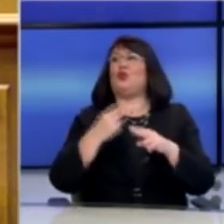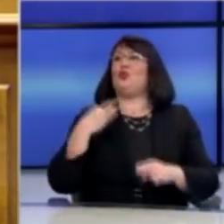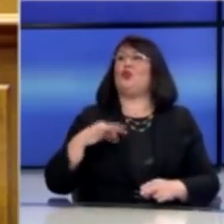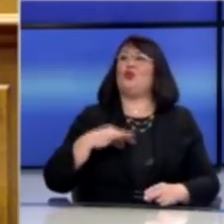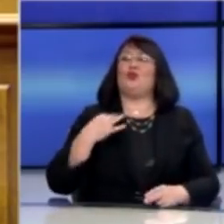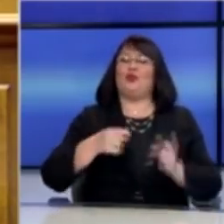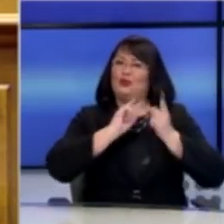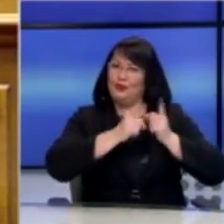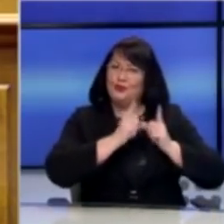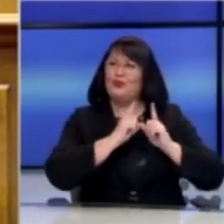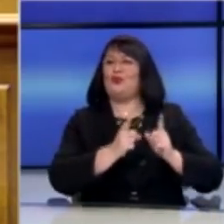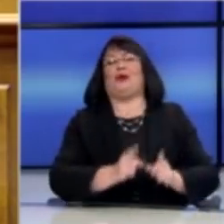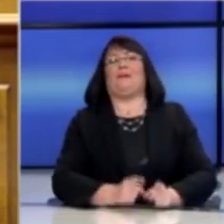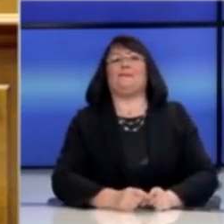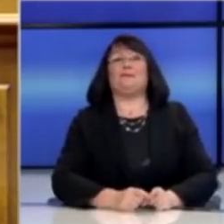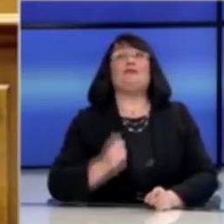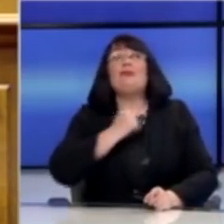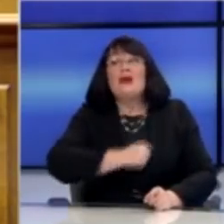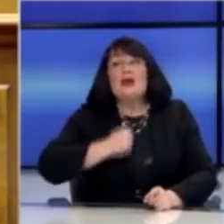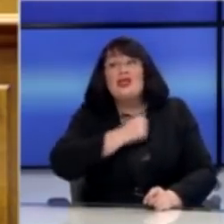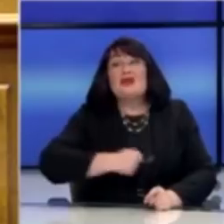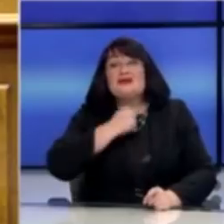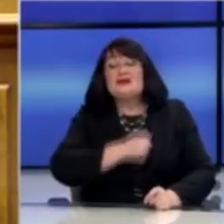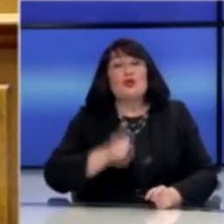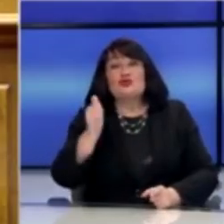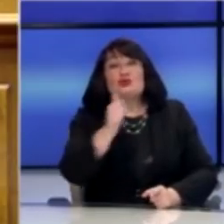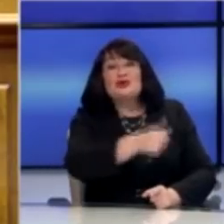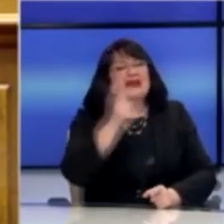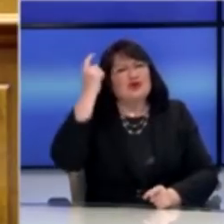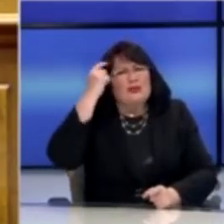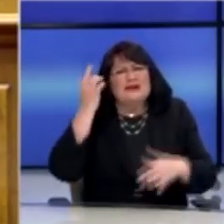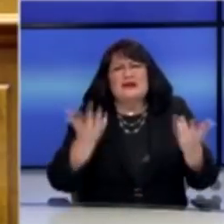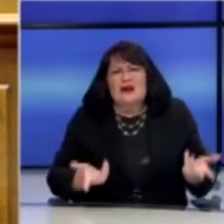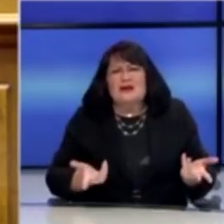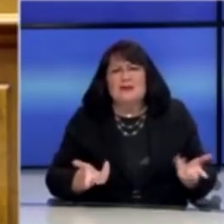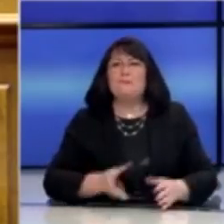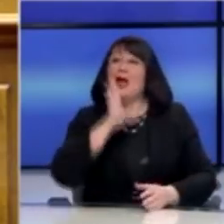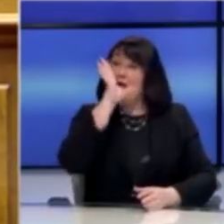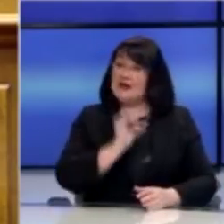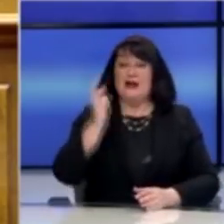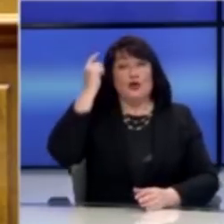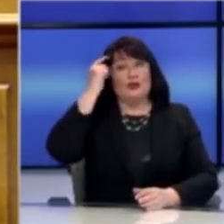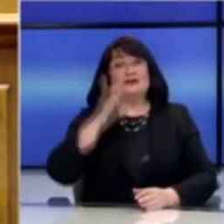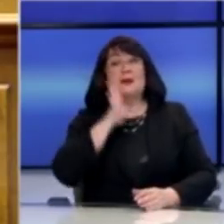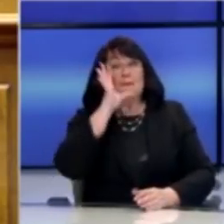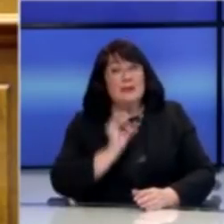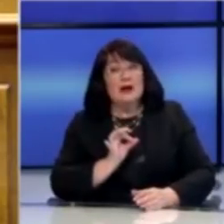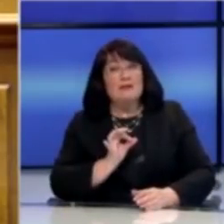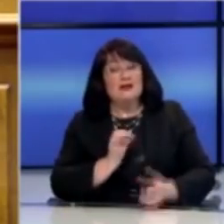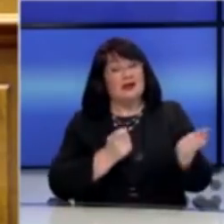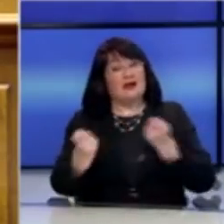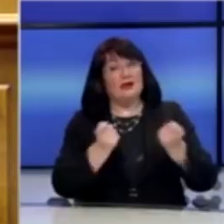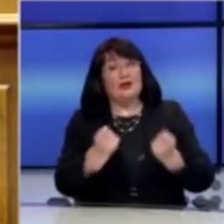Deal. Έχετε δυστυχώς και εσείς τις αυταπάτες σας. Αλήθεια, νομίζετε ότι μπορεί πραγματικά να διαχειριστεί